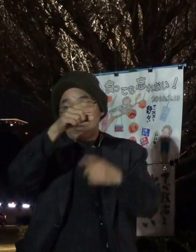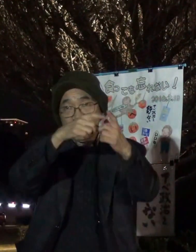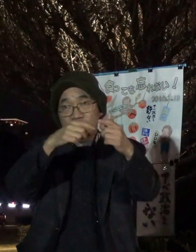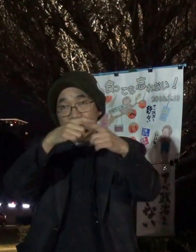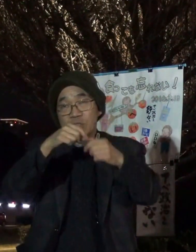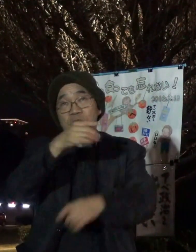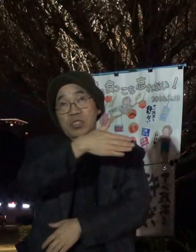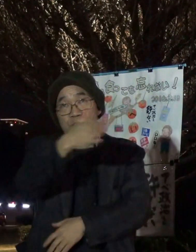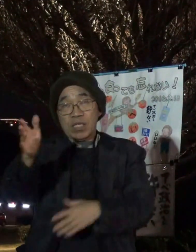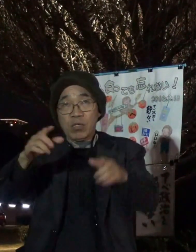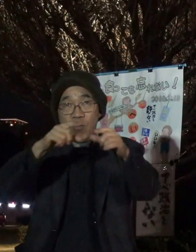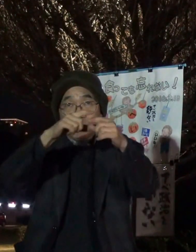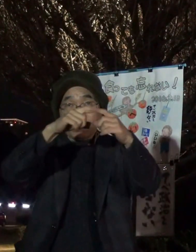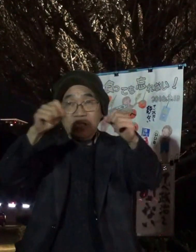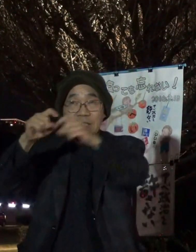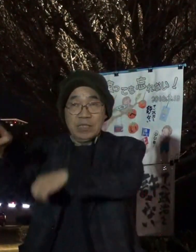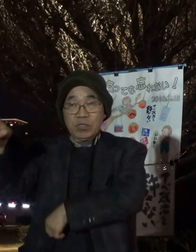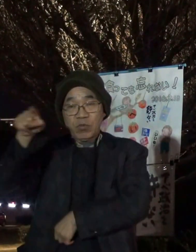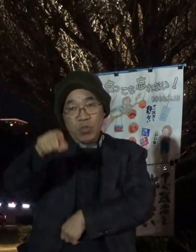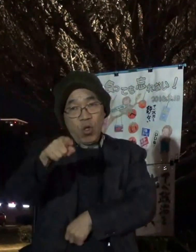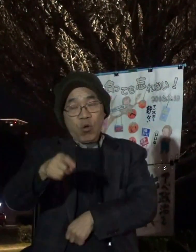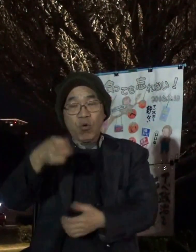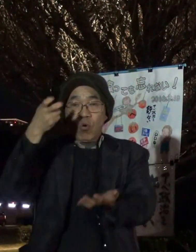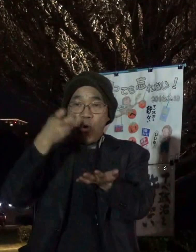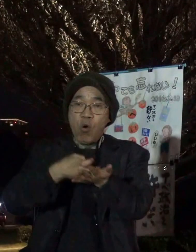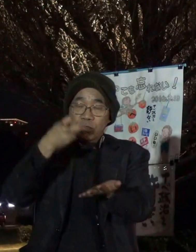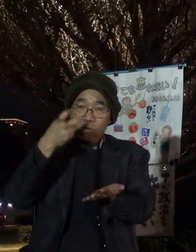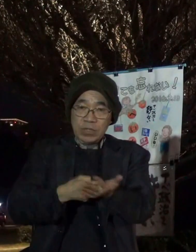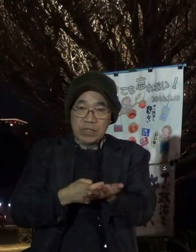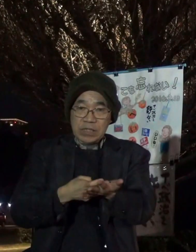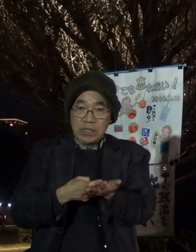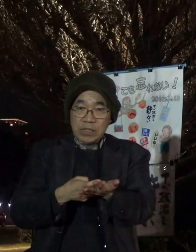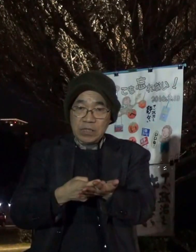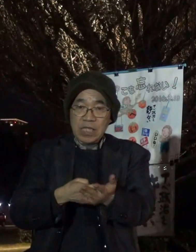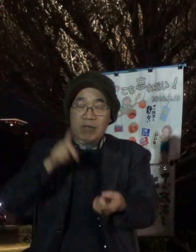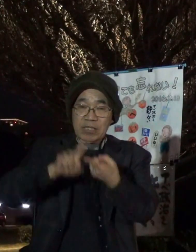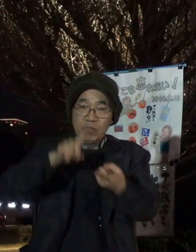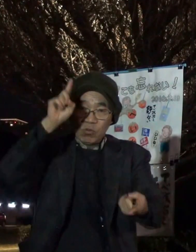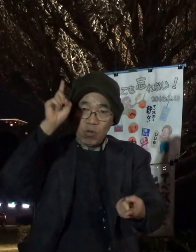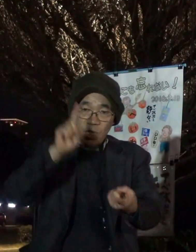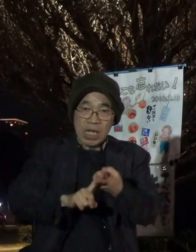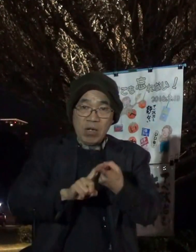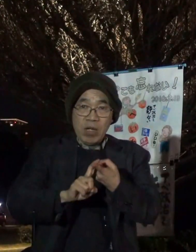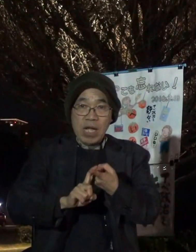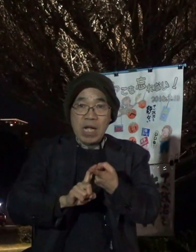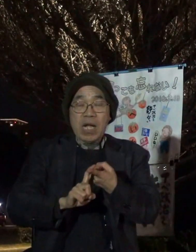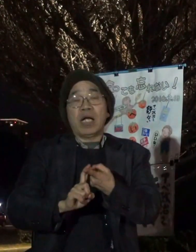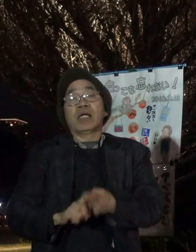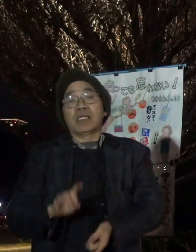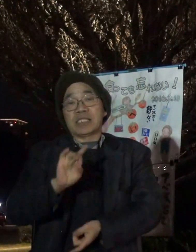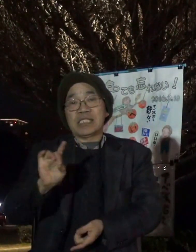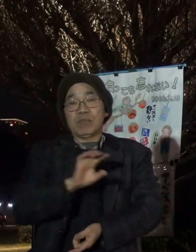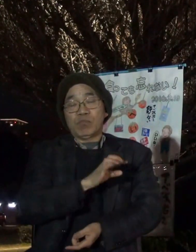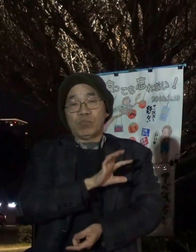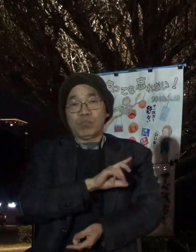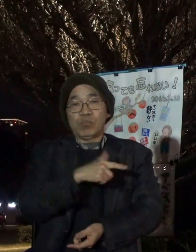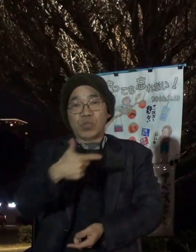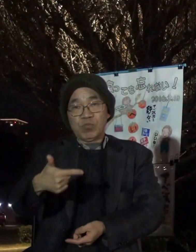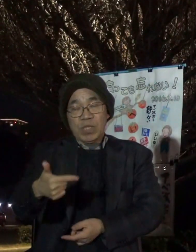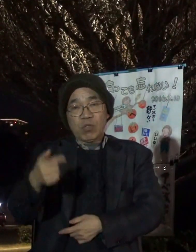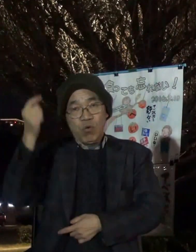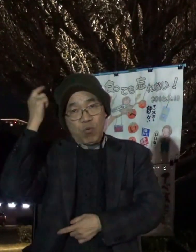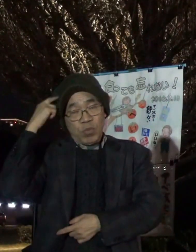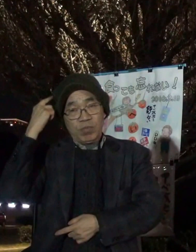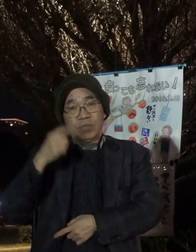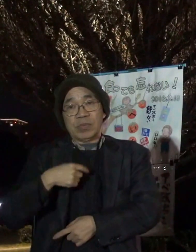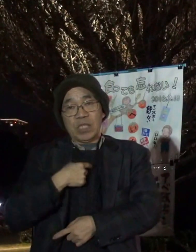ってこの法則に従うことは義務なのだと私た